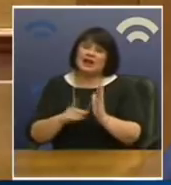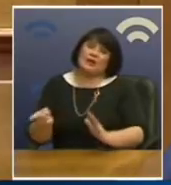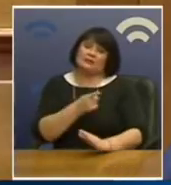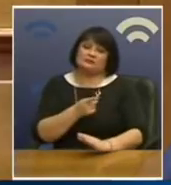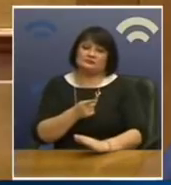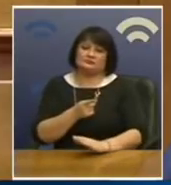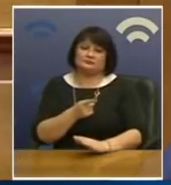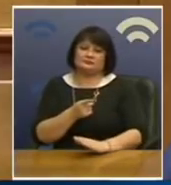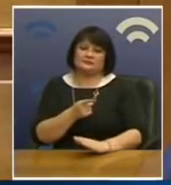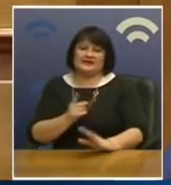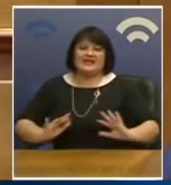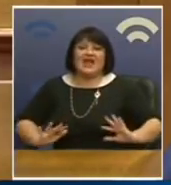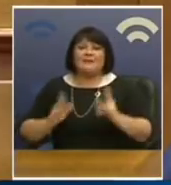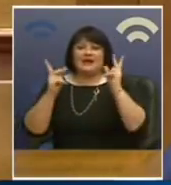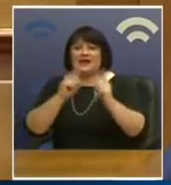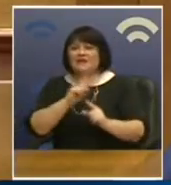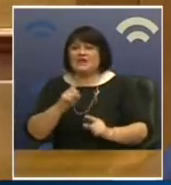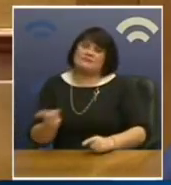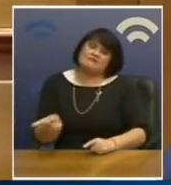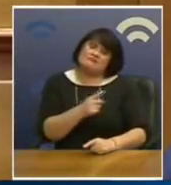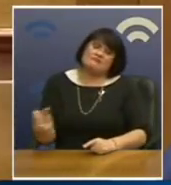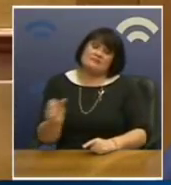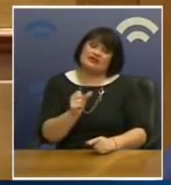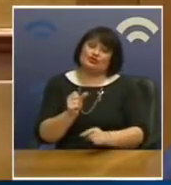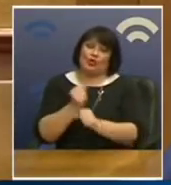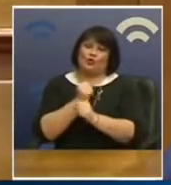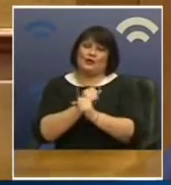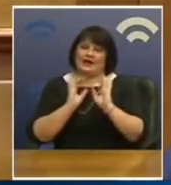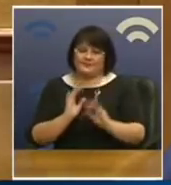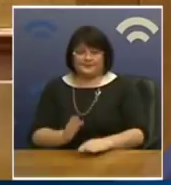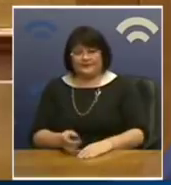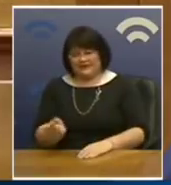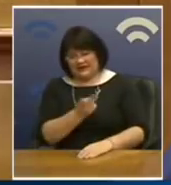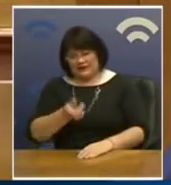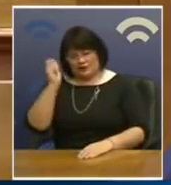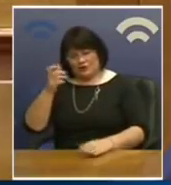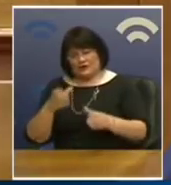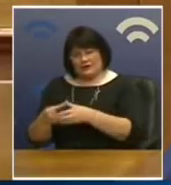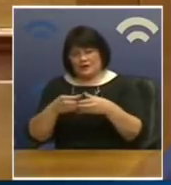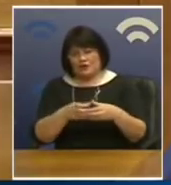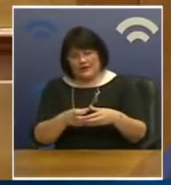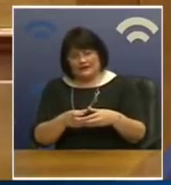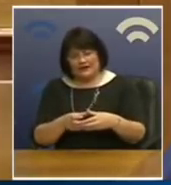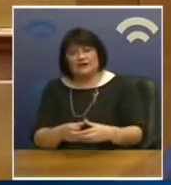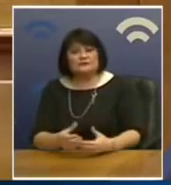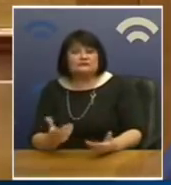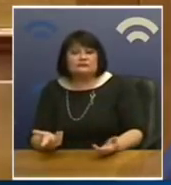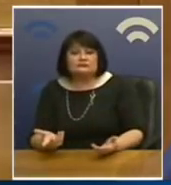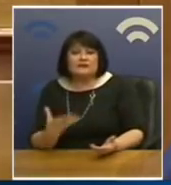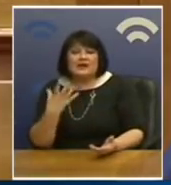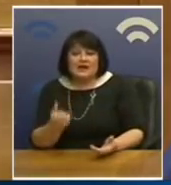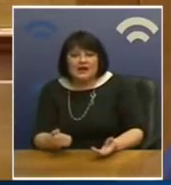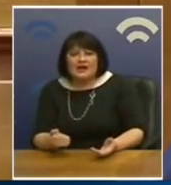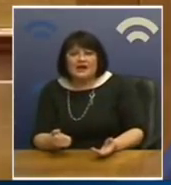περιορίζουν το δικαίωμα της απεργίας. Οι ίδιες πολιτικές δυνάμεις που έχουν την